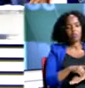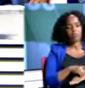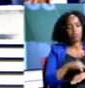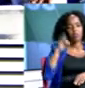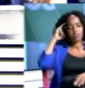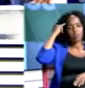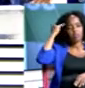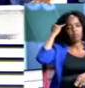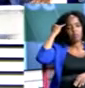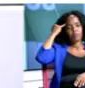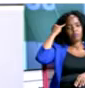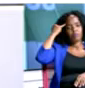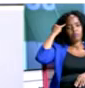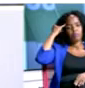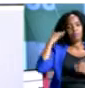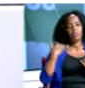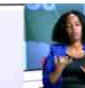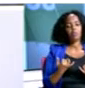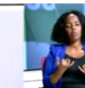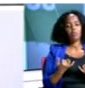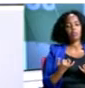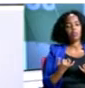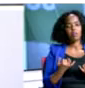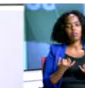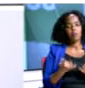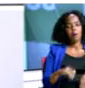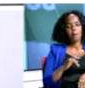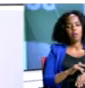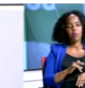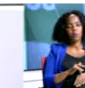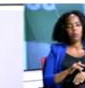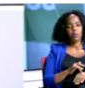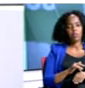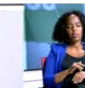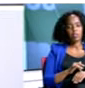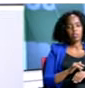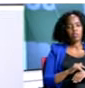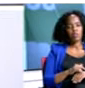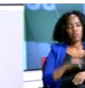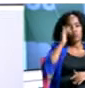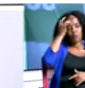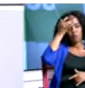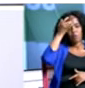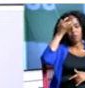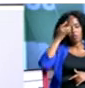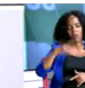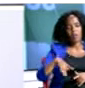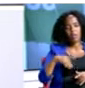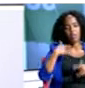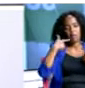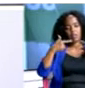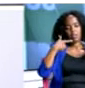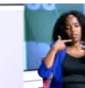Dr. Jilcha amma yero amma tana kana mallattoan dukuba kana himatan